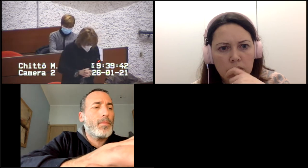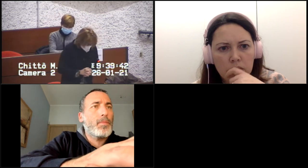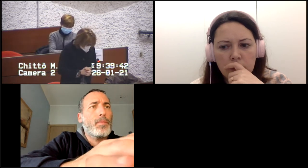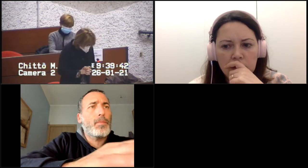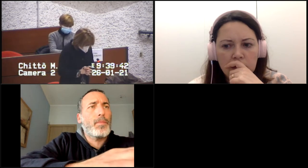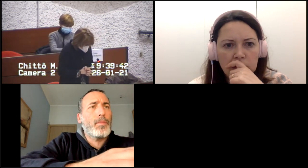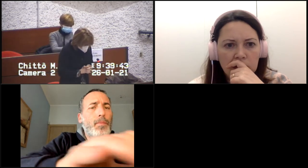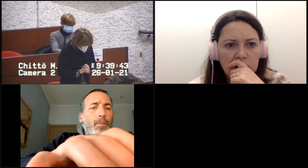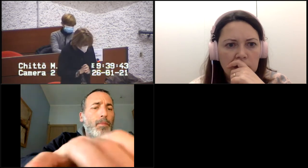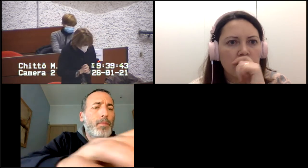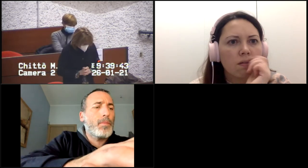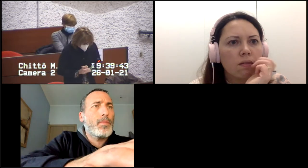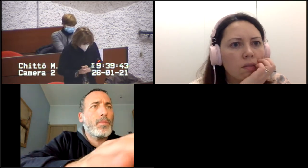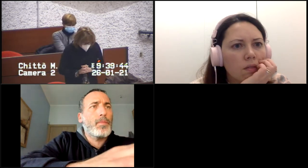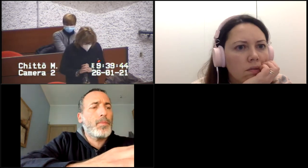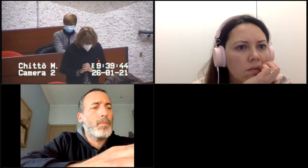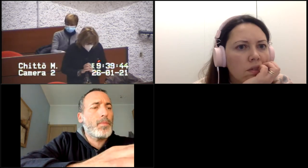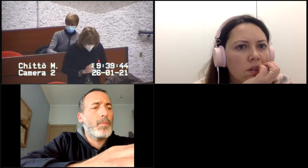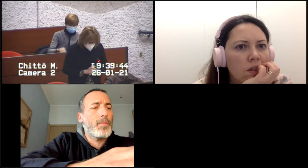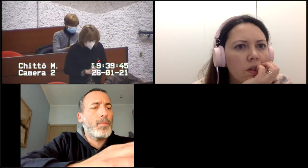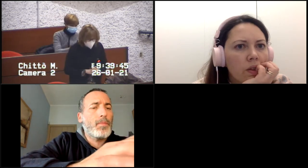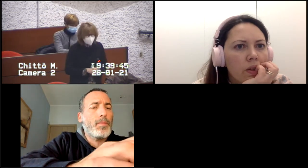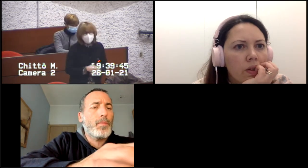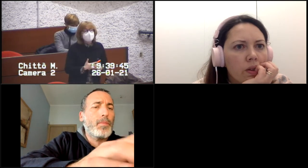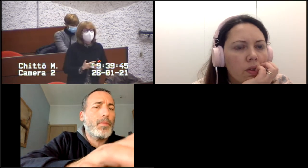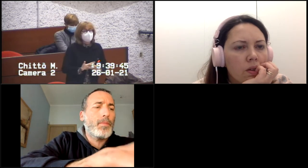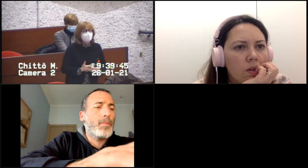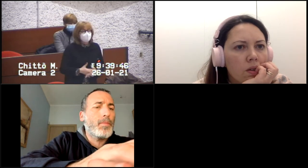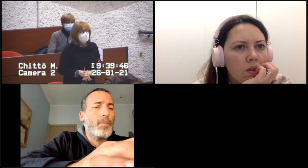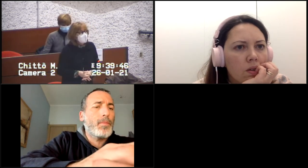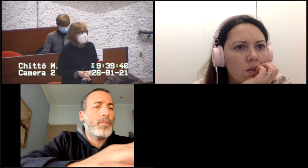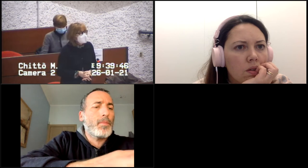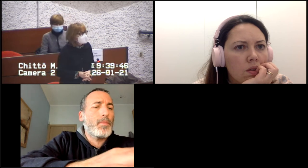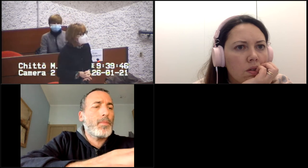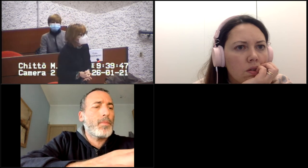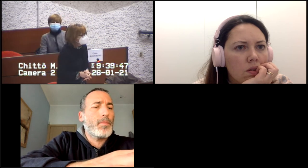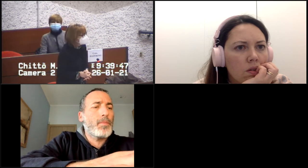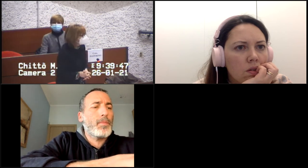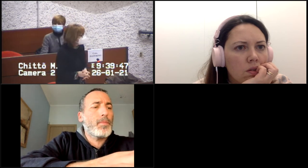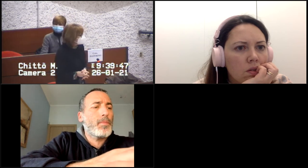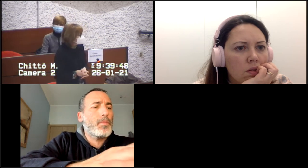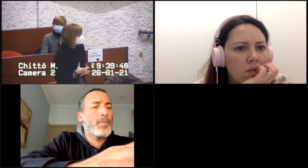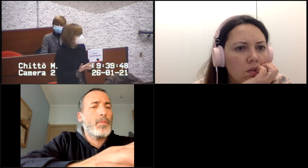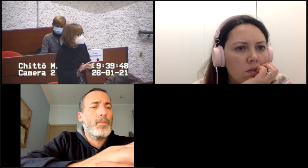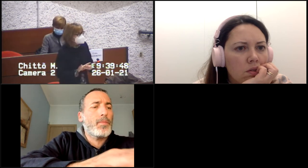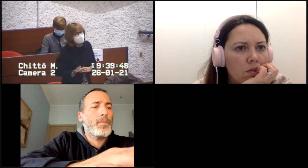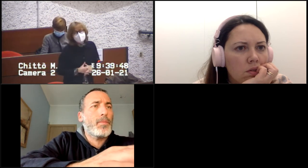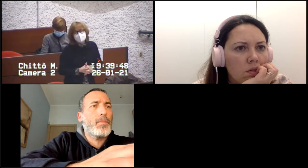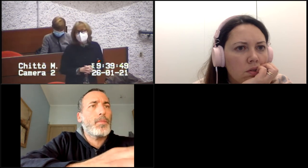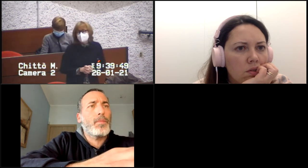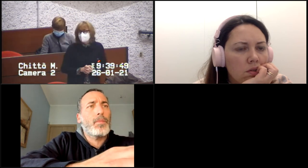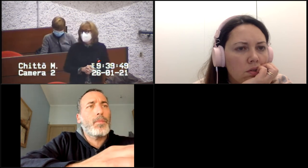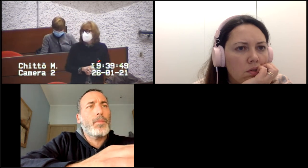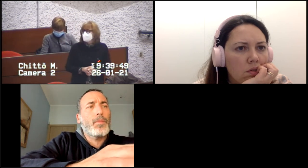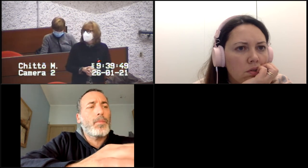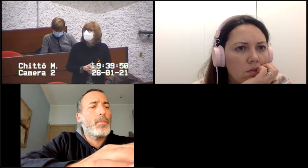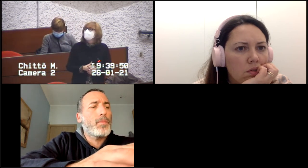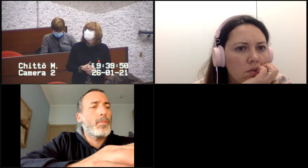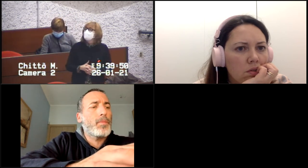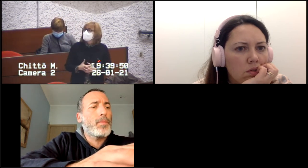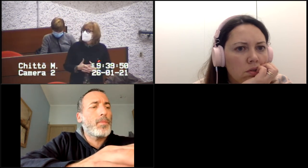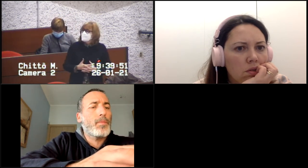politica, perché le bonifiche venissero fatte seguendo un modello che poi anche dal Ministero dell'Ambiente all'epoca è stato